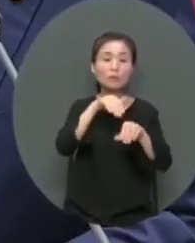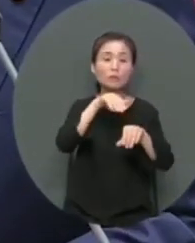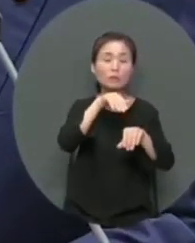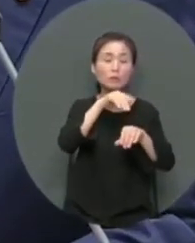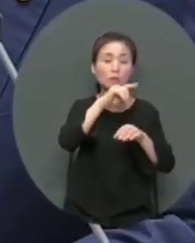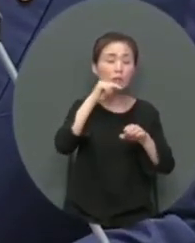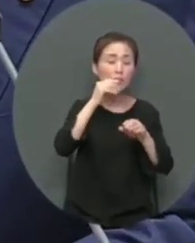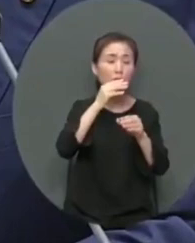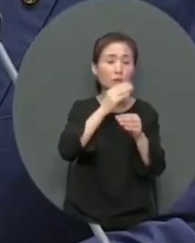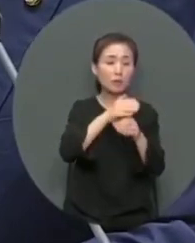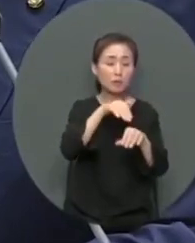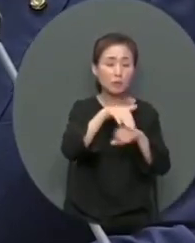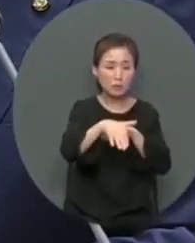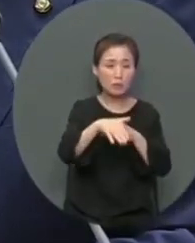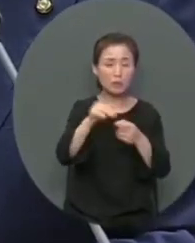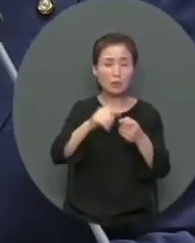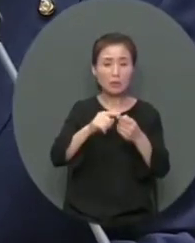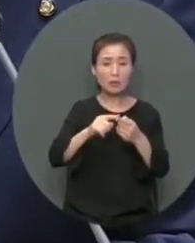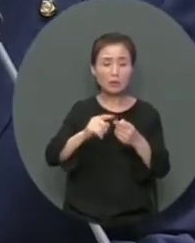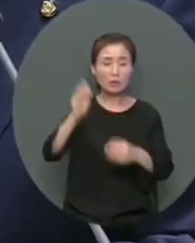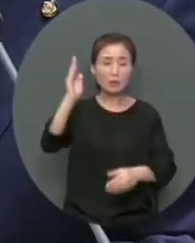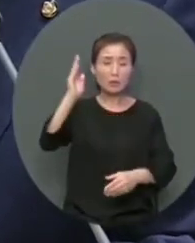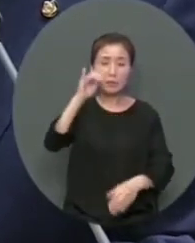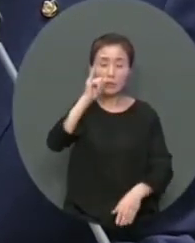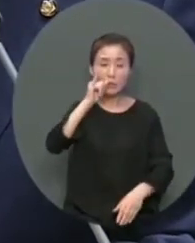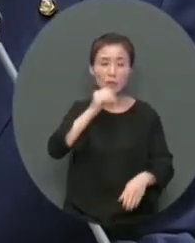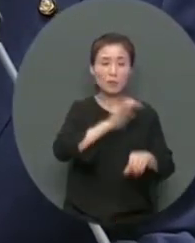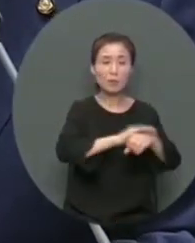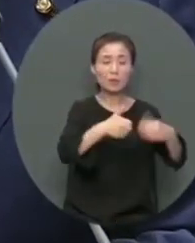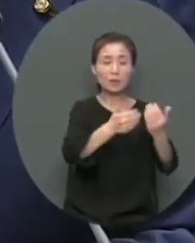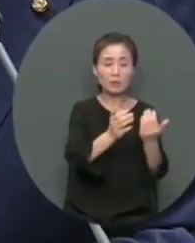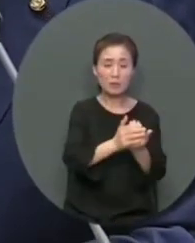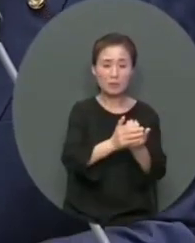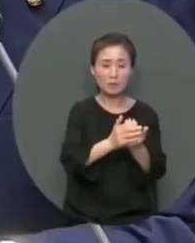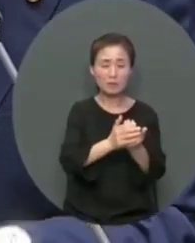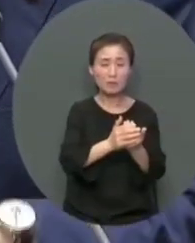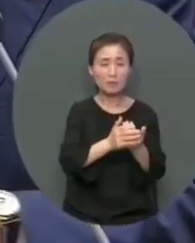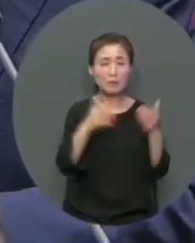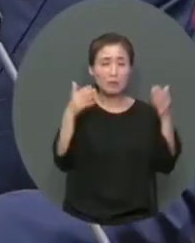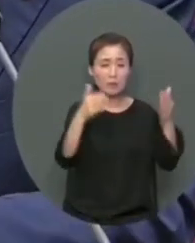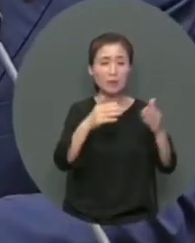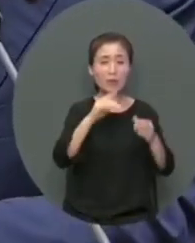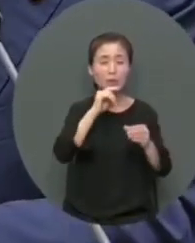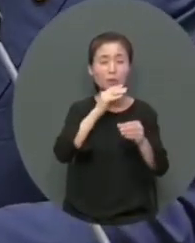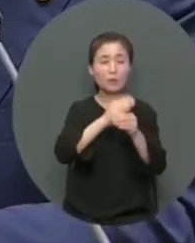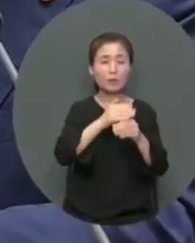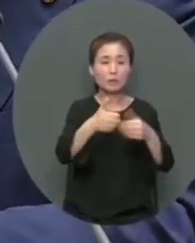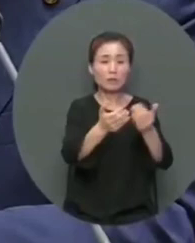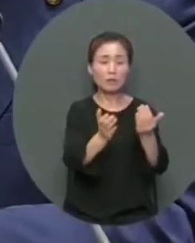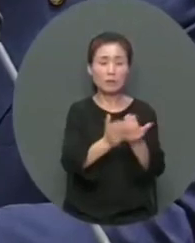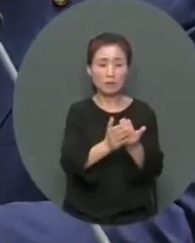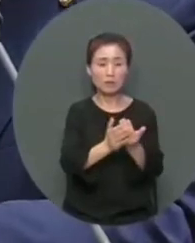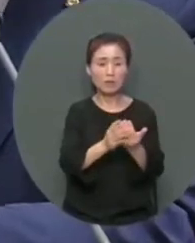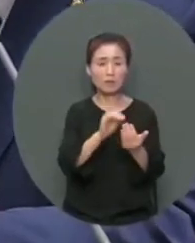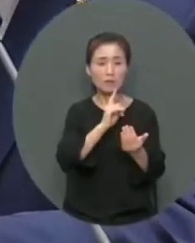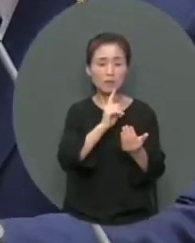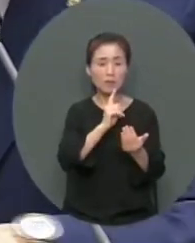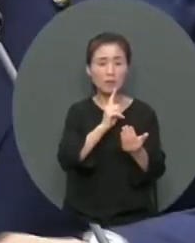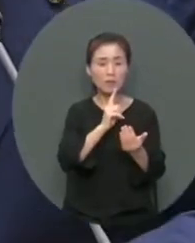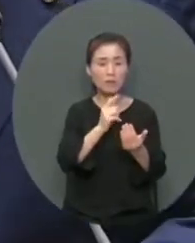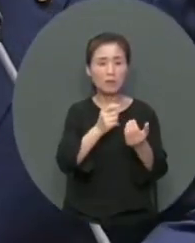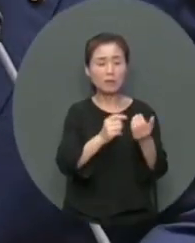있거든요. 야당을 향해서 시민사회를 향해서 공산당이라는 인식을 거침없이 표현하고 있다고 저는 그렇게 해석을